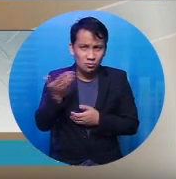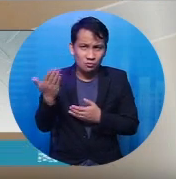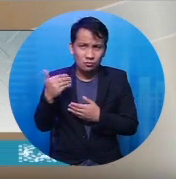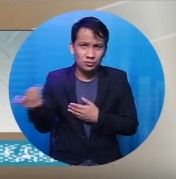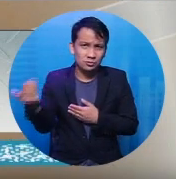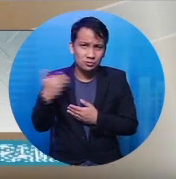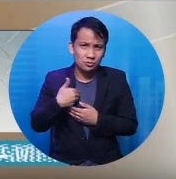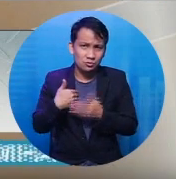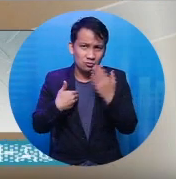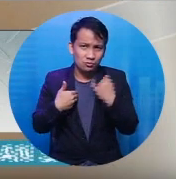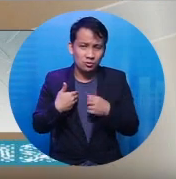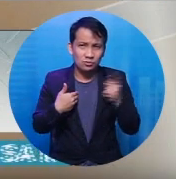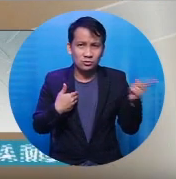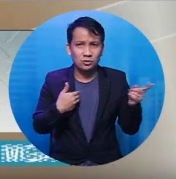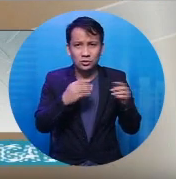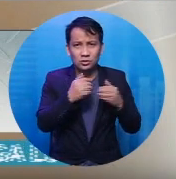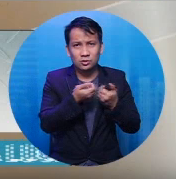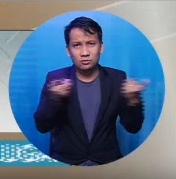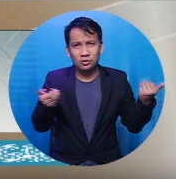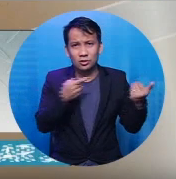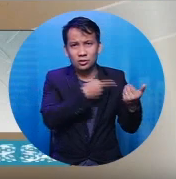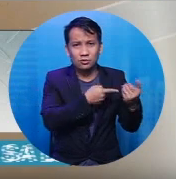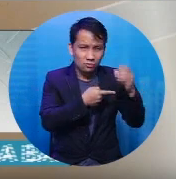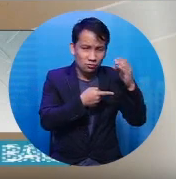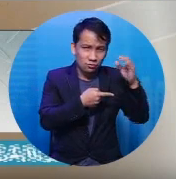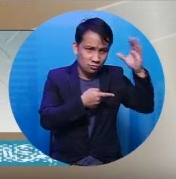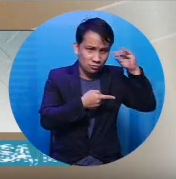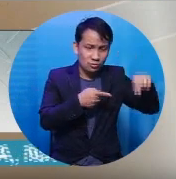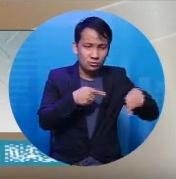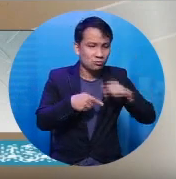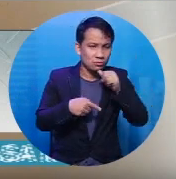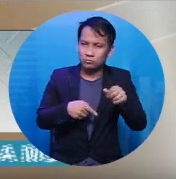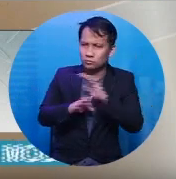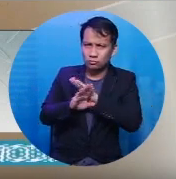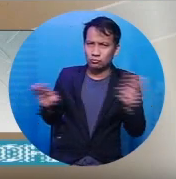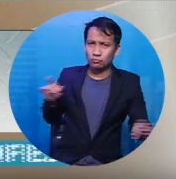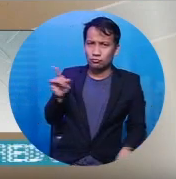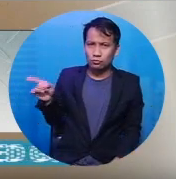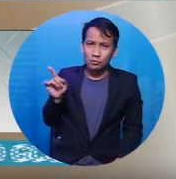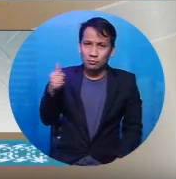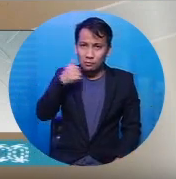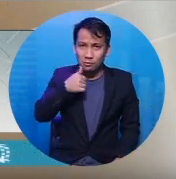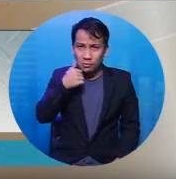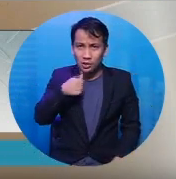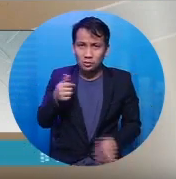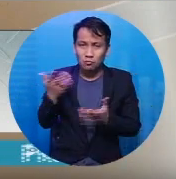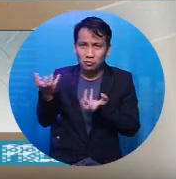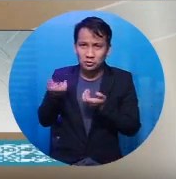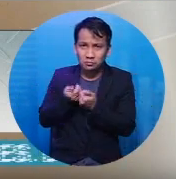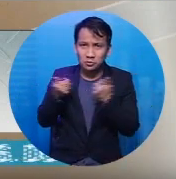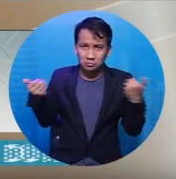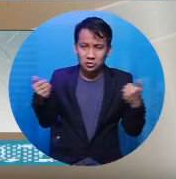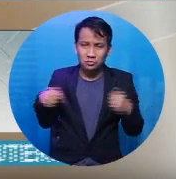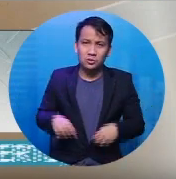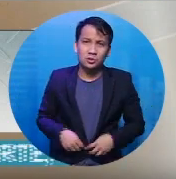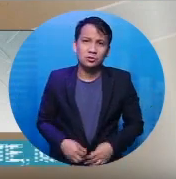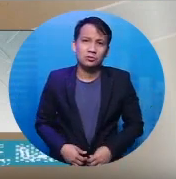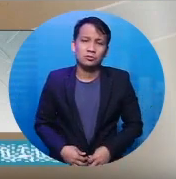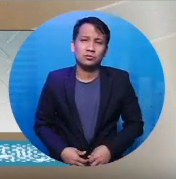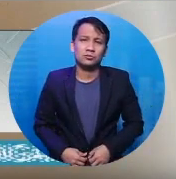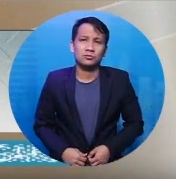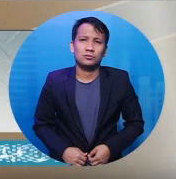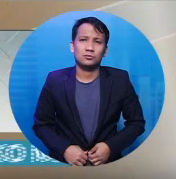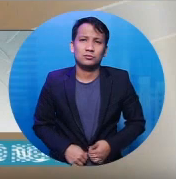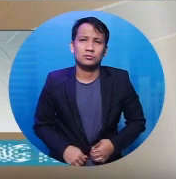amin? Kayo ata nagpaghiwalay, sir, eh. Hindi, siya idol. Siya nagkipaghiwalay sa akin, kaya, ano, kaya ang